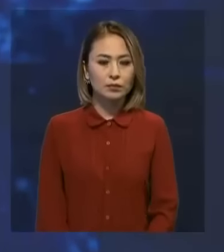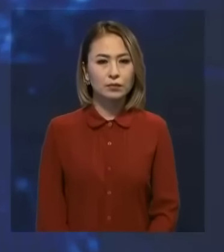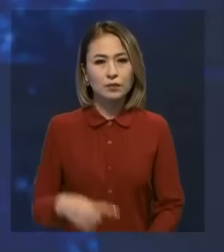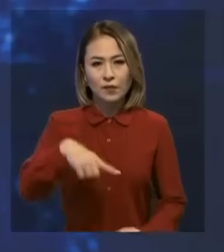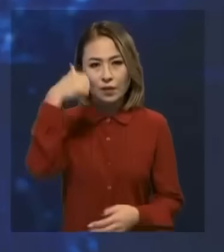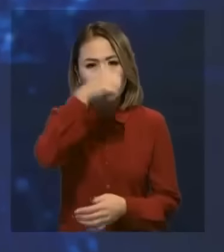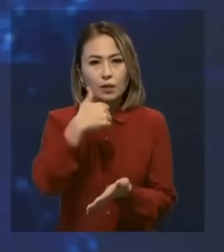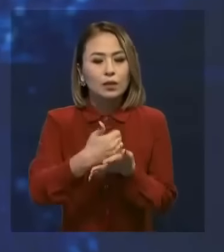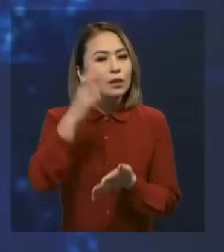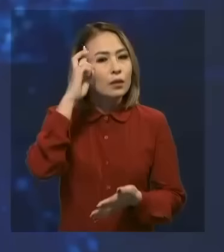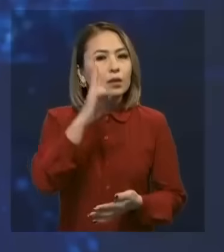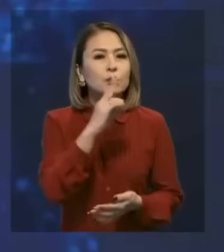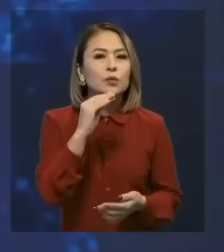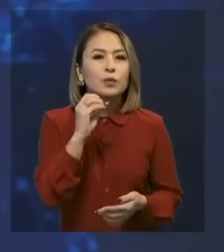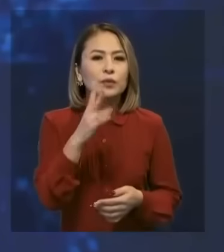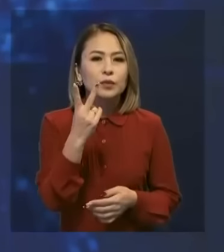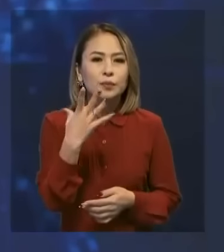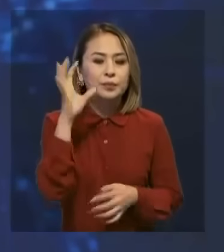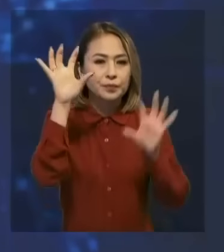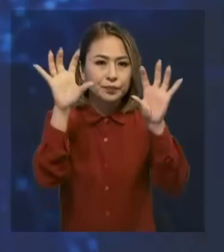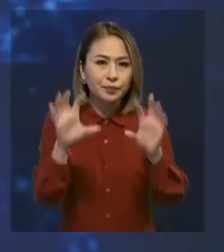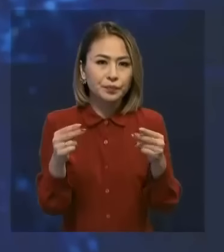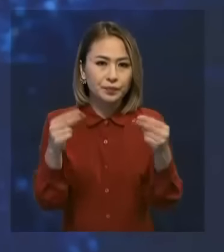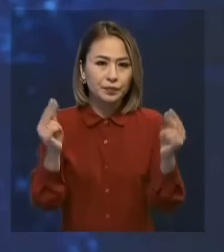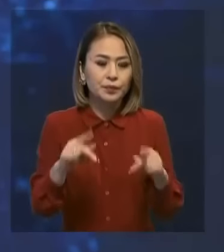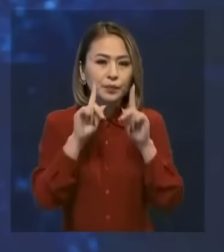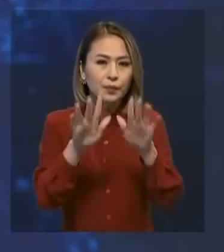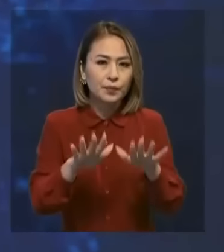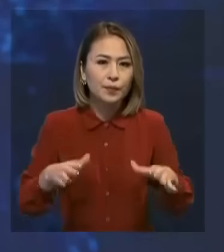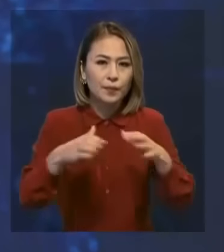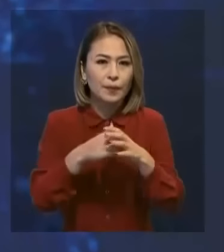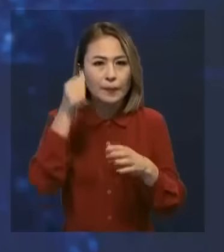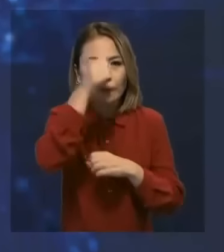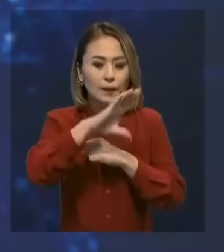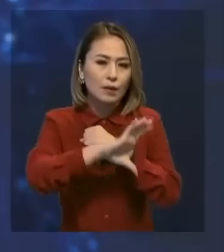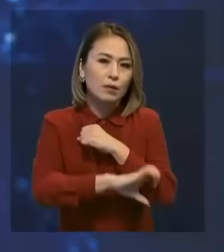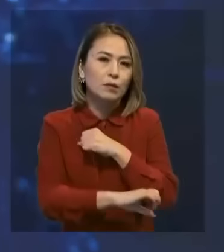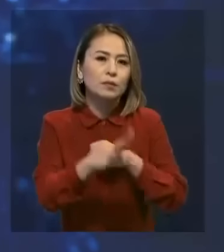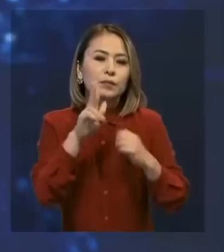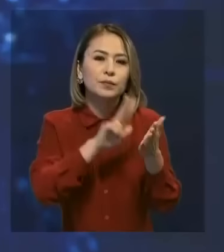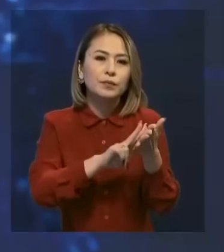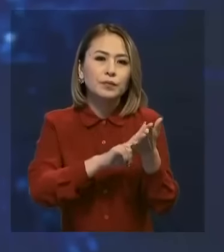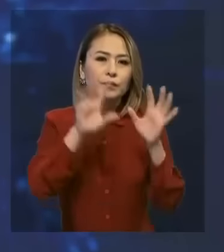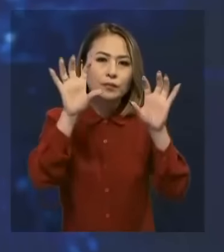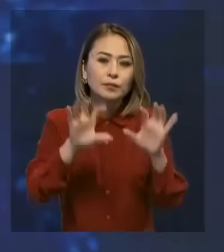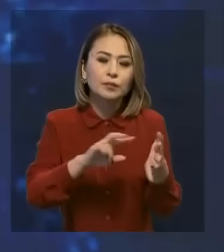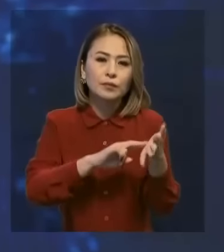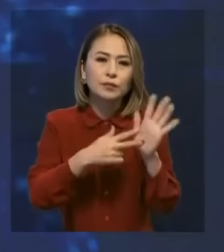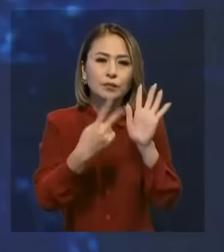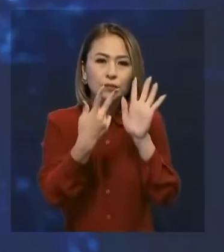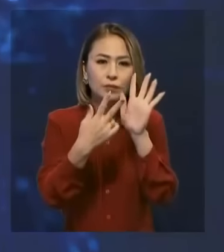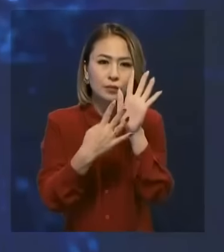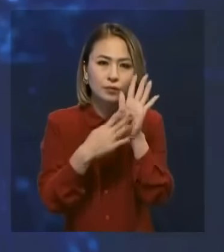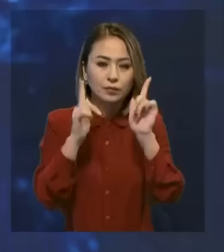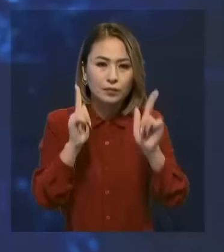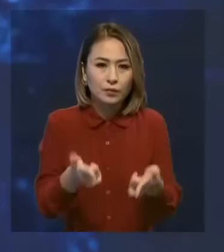Биыл президент Қасым Жомарт Тоқаев 25 заңға қол қойды. Парламент мәжілісі жыл бойында қараған 80 заң